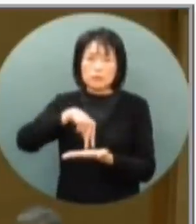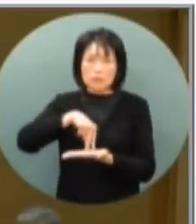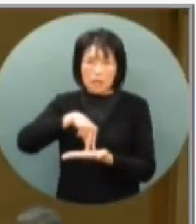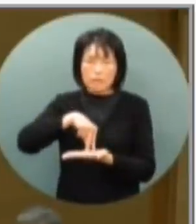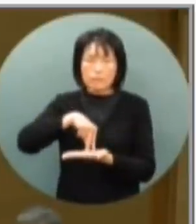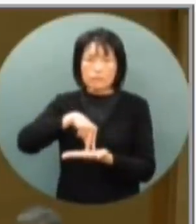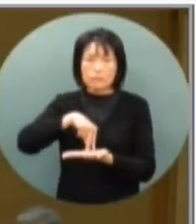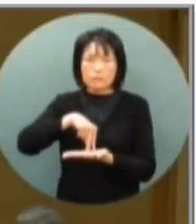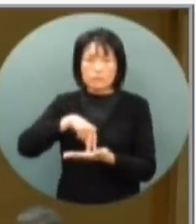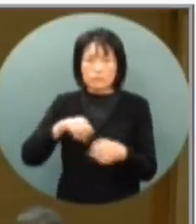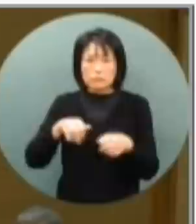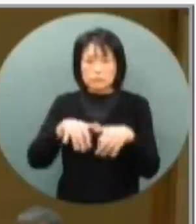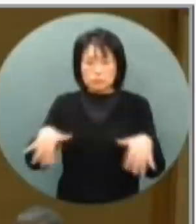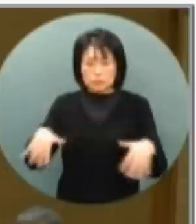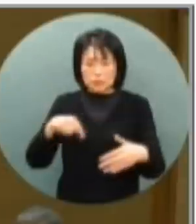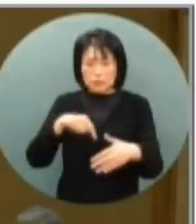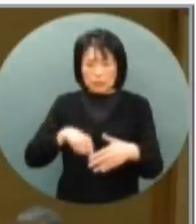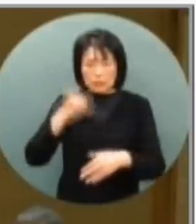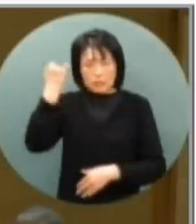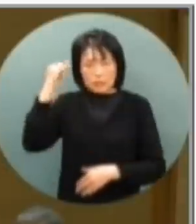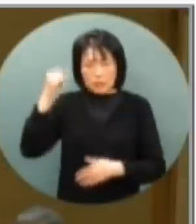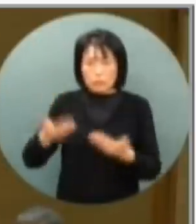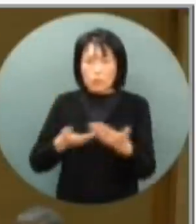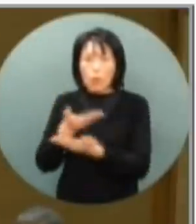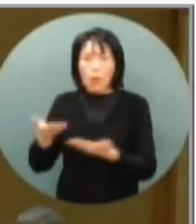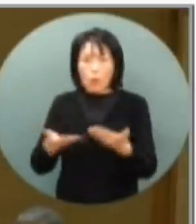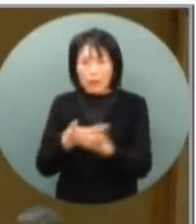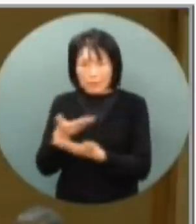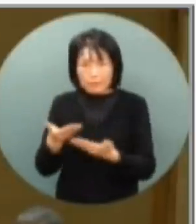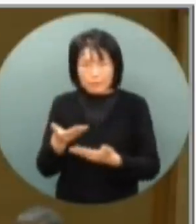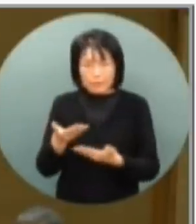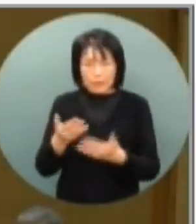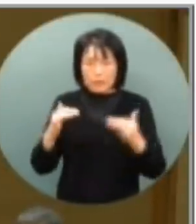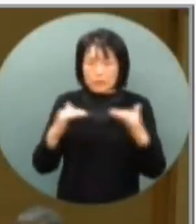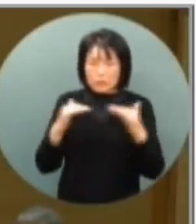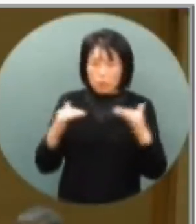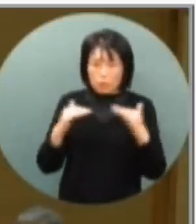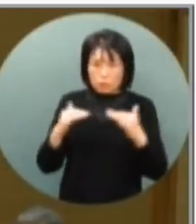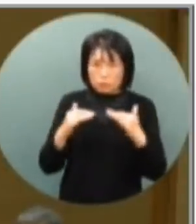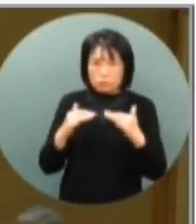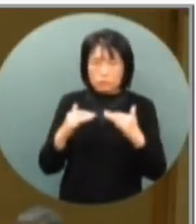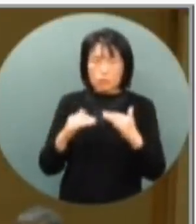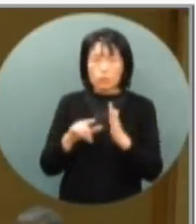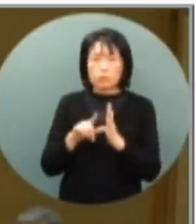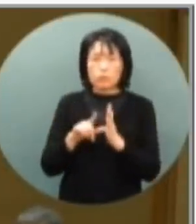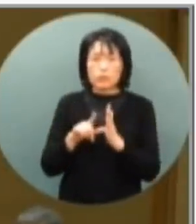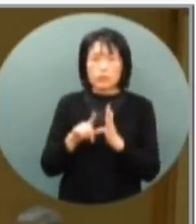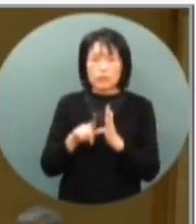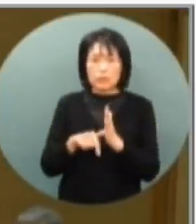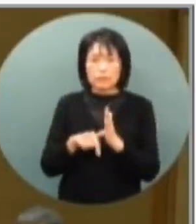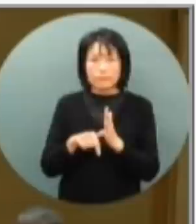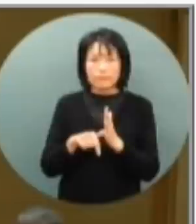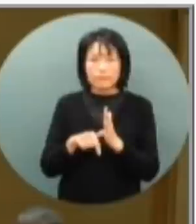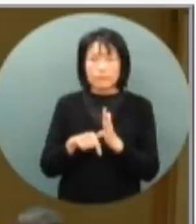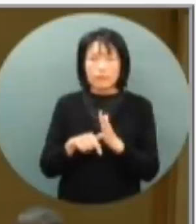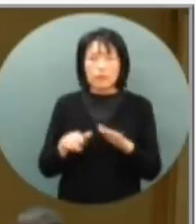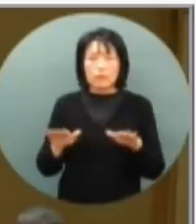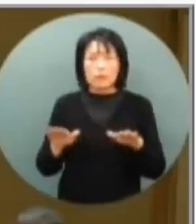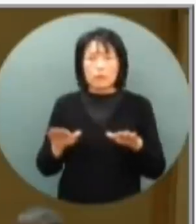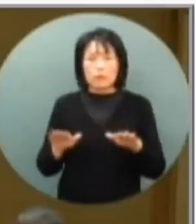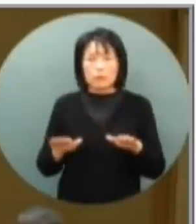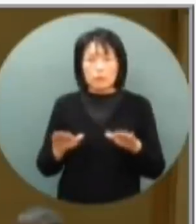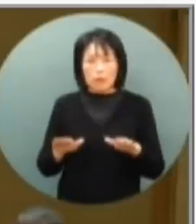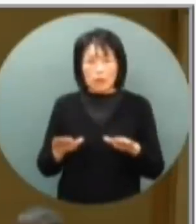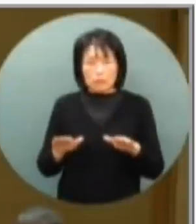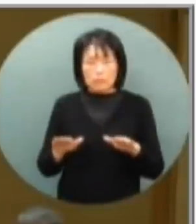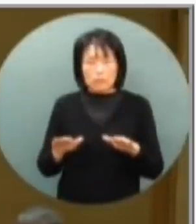組織内でいろいろ意見交換や議論をしていく際にですね、やはり今回私が質問